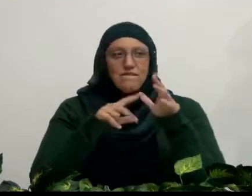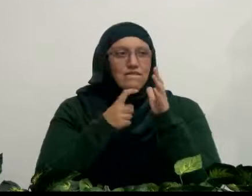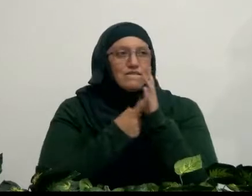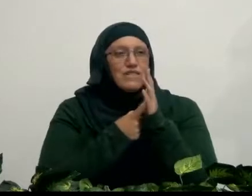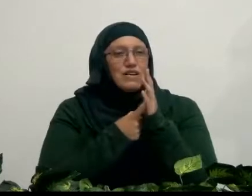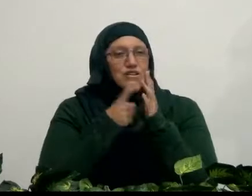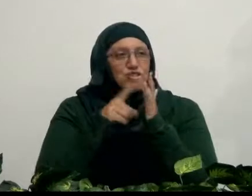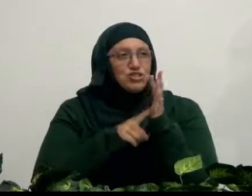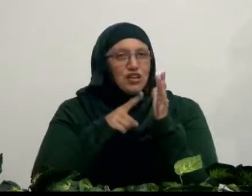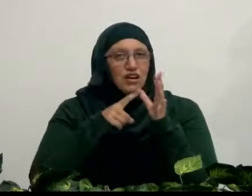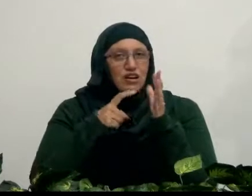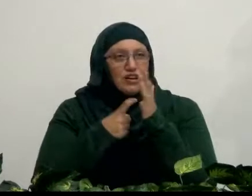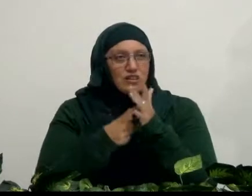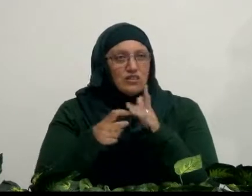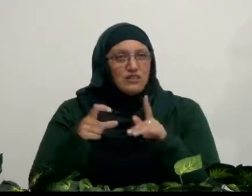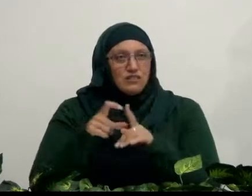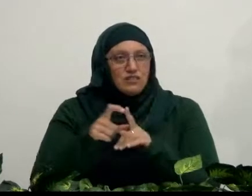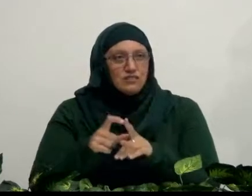Farshad, sorry.